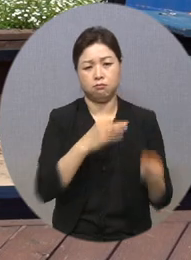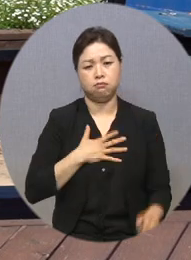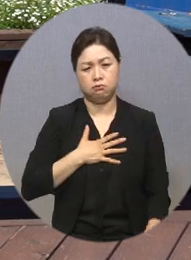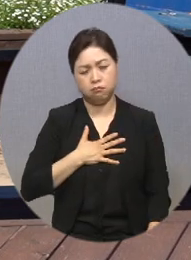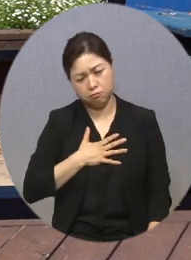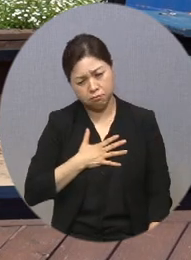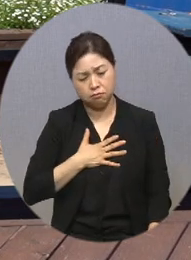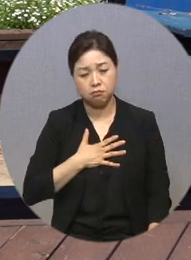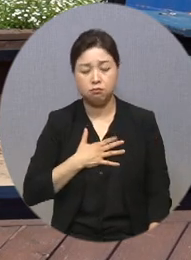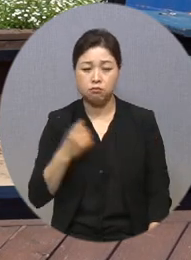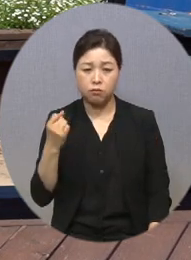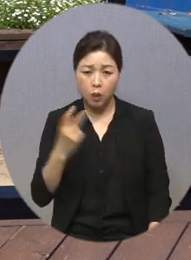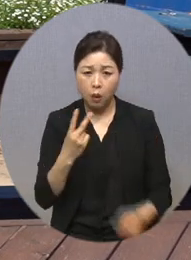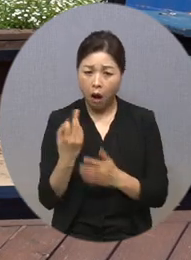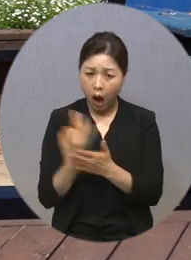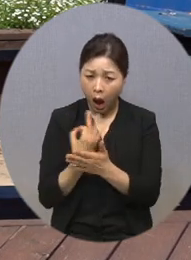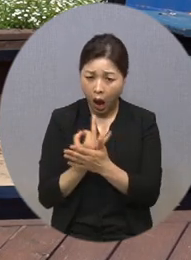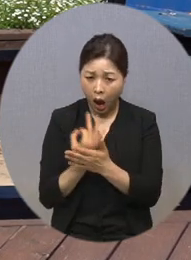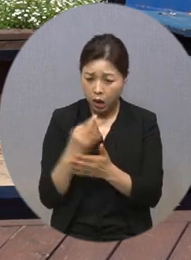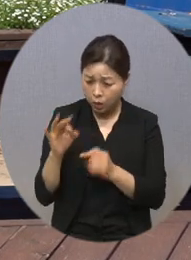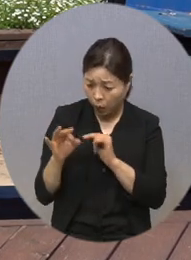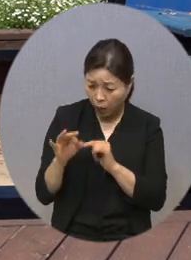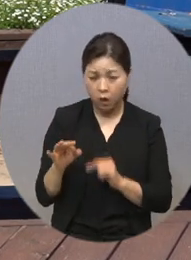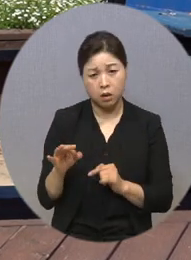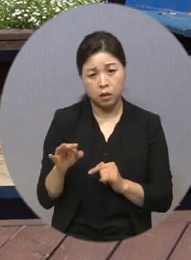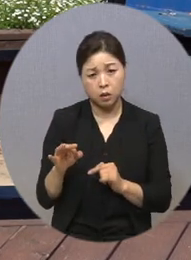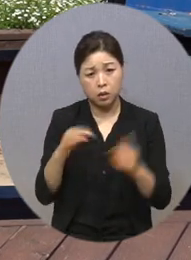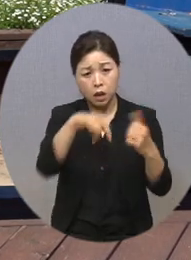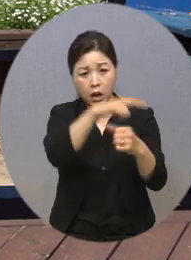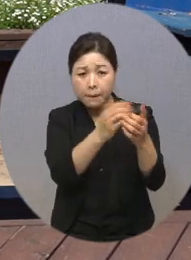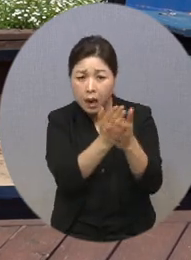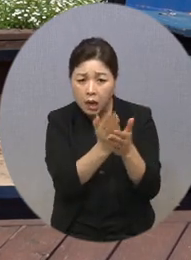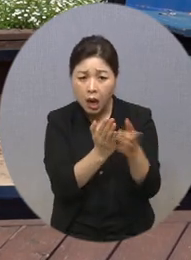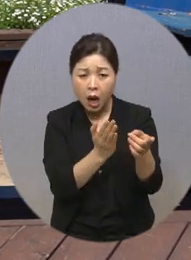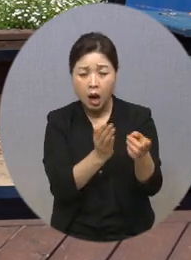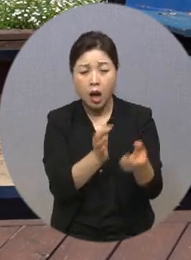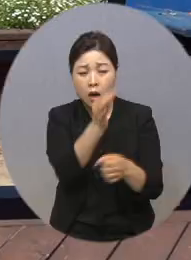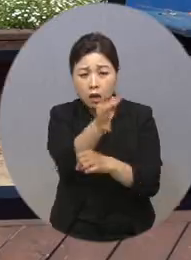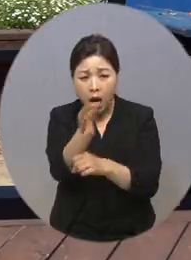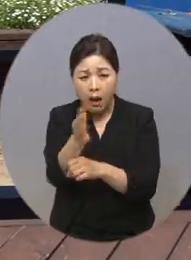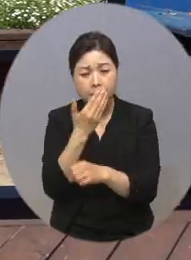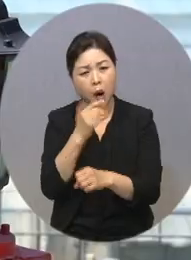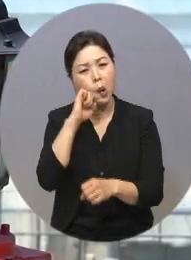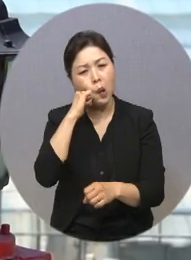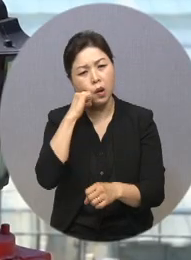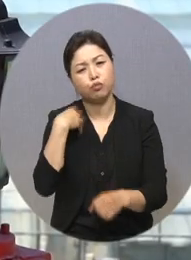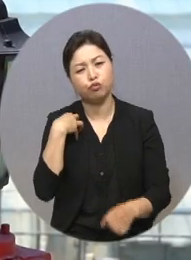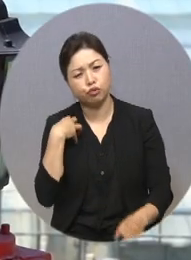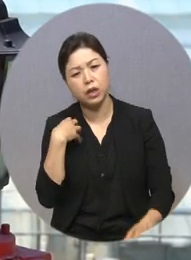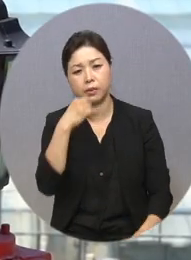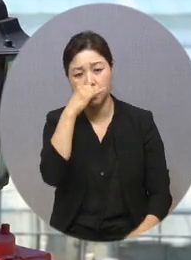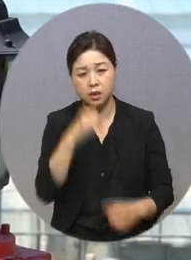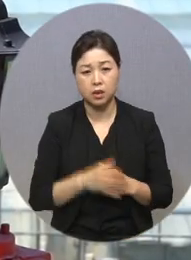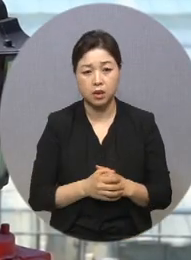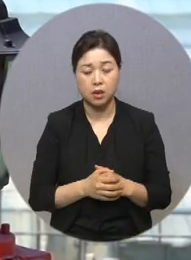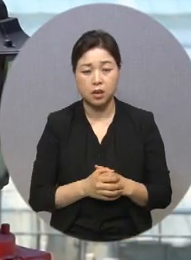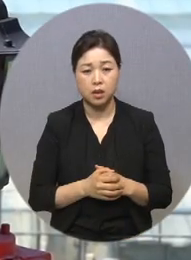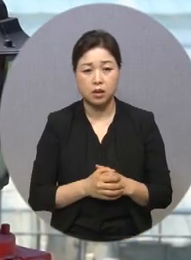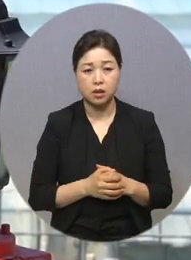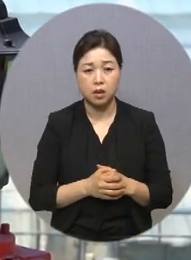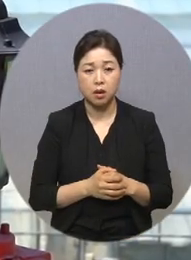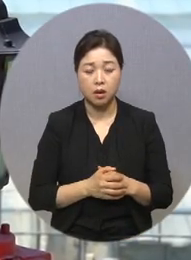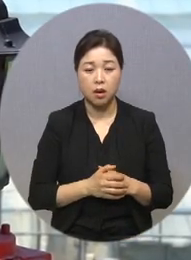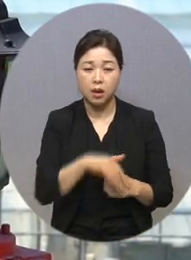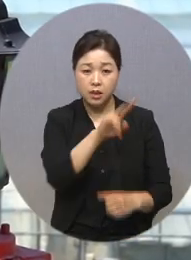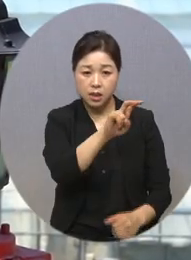저희가 심리적으로, 현실적으로, 경제적으로 부담이 많이 되고 있는 상황이에요. 저희 2030 세대뿐만